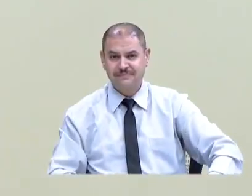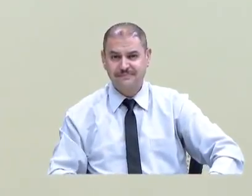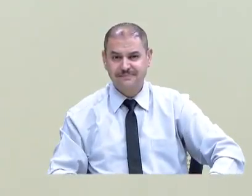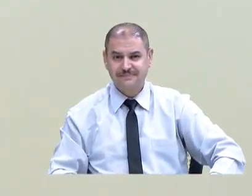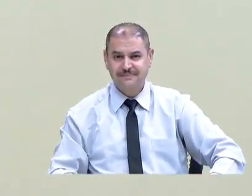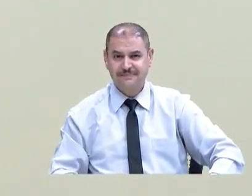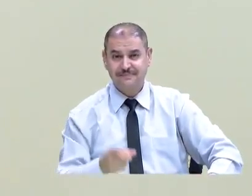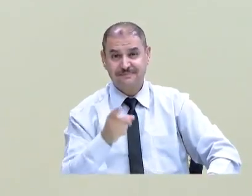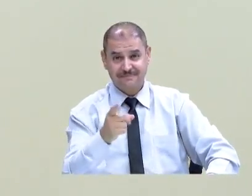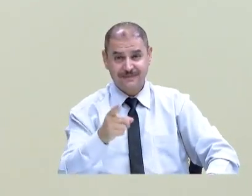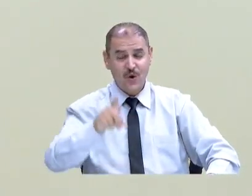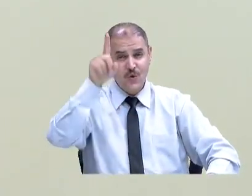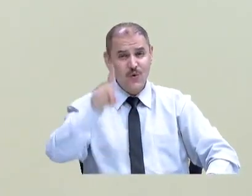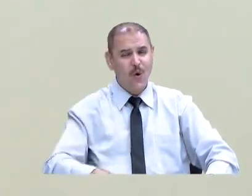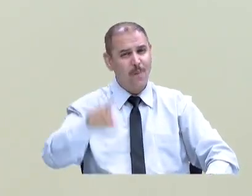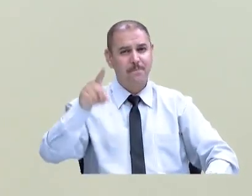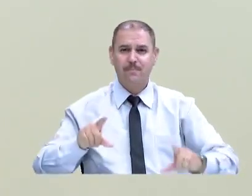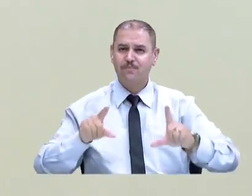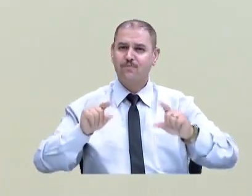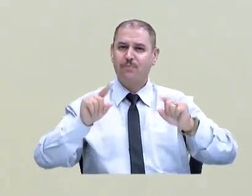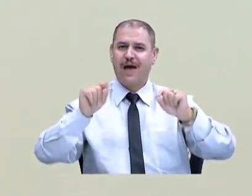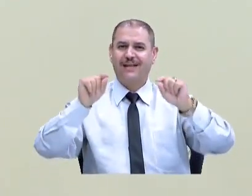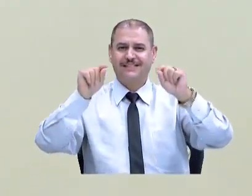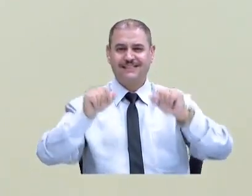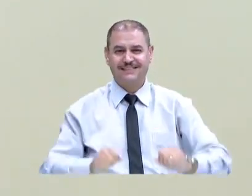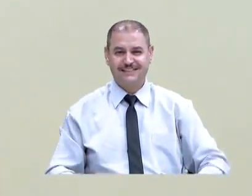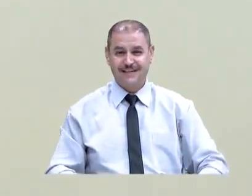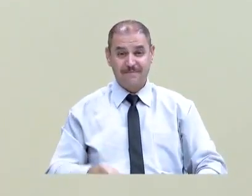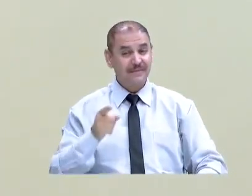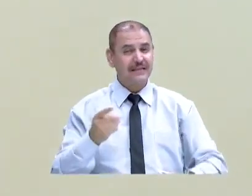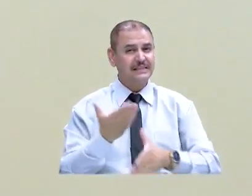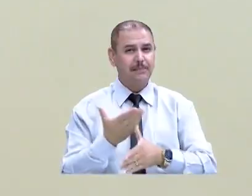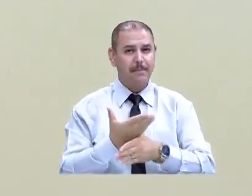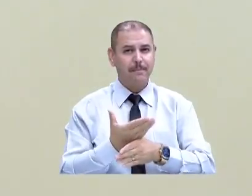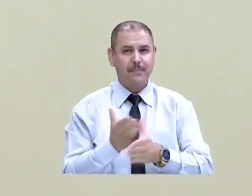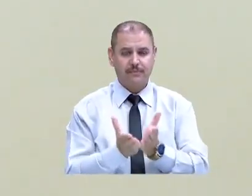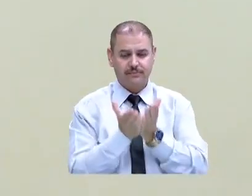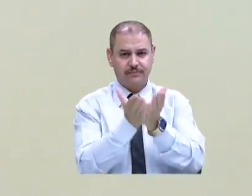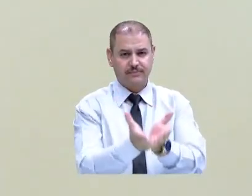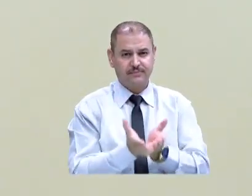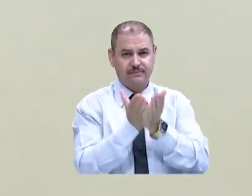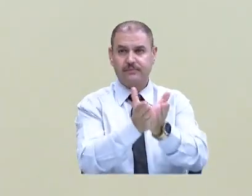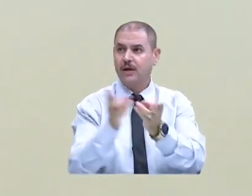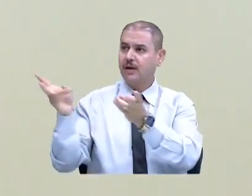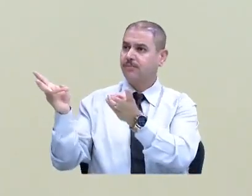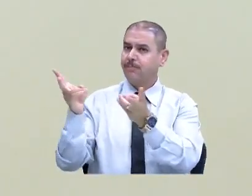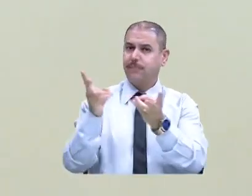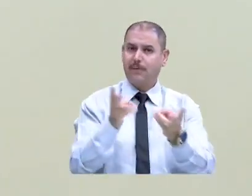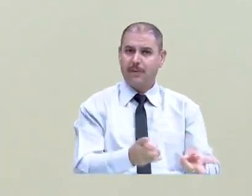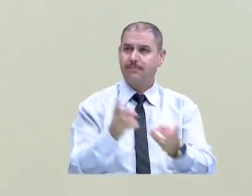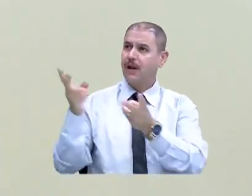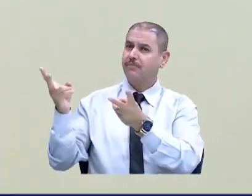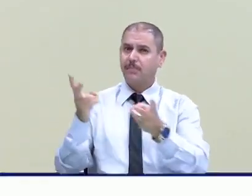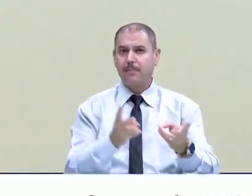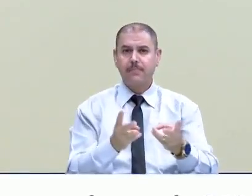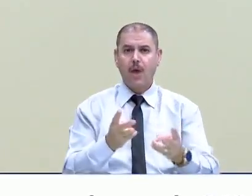الوطني انه يوم مميز بالنسبه لنا فنحن نعمل على توسيع نطاق الشراكه بين القطاعين العام والخاص